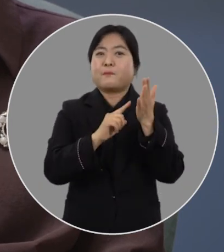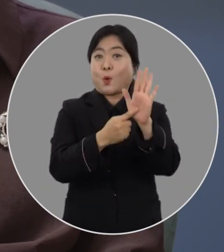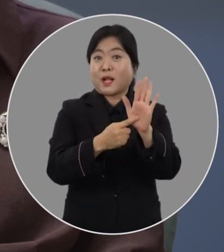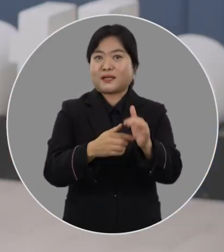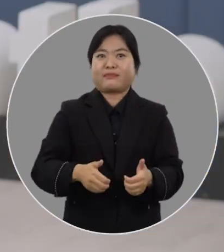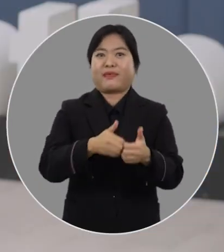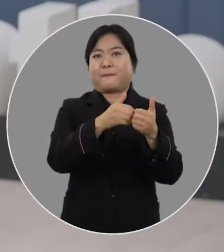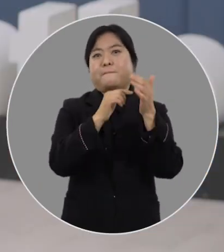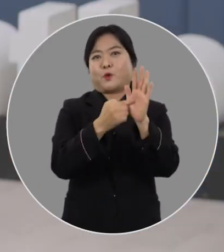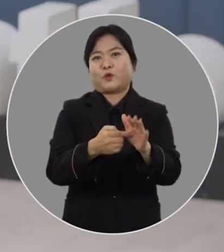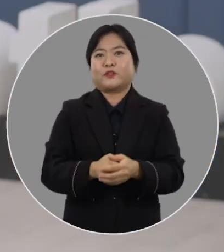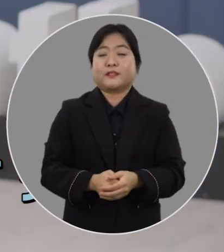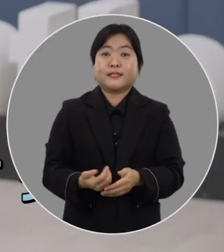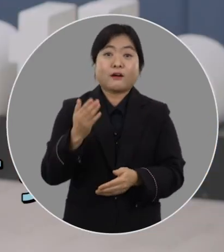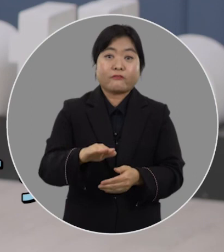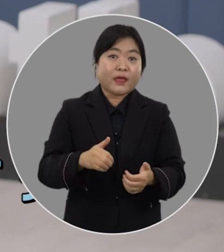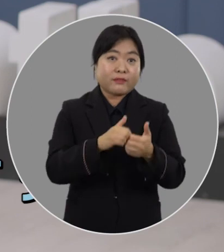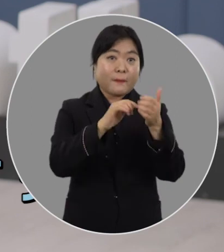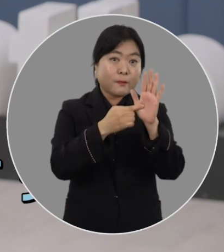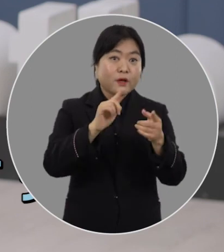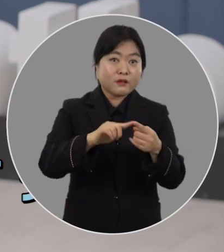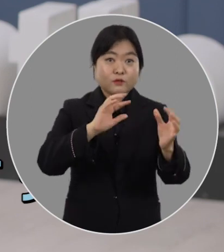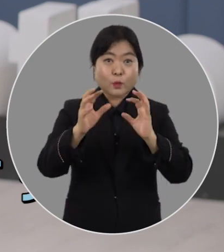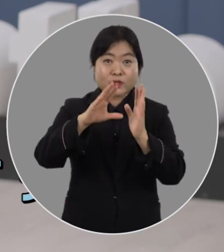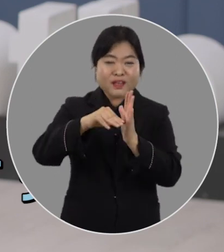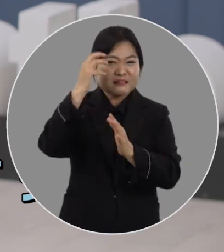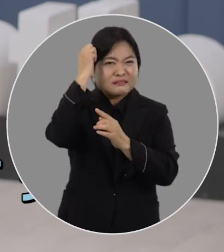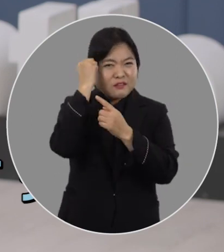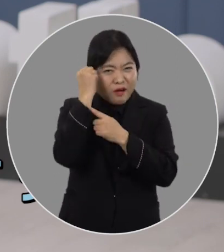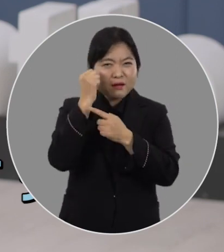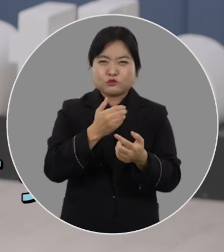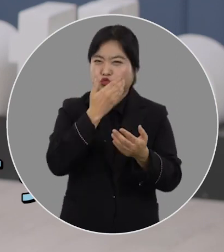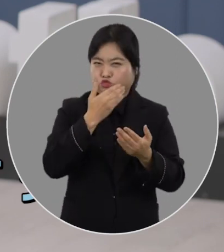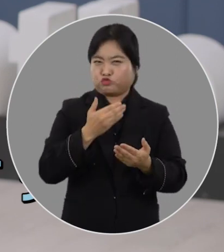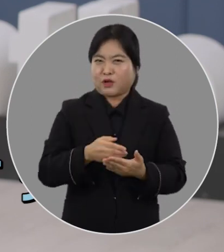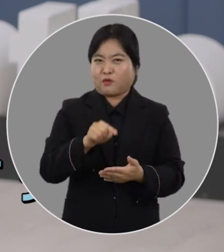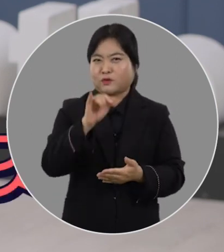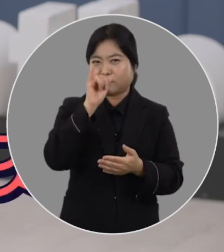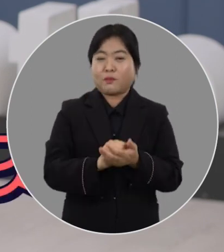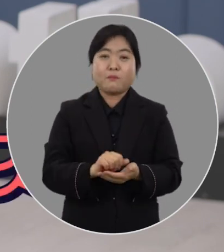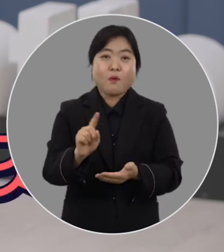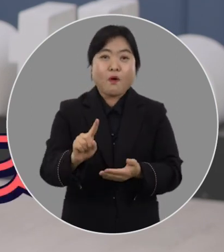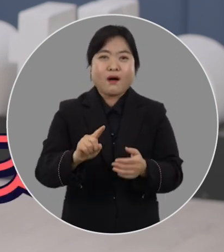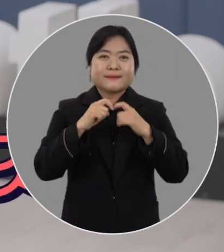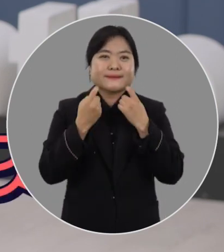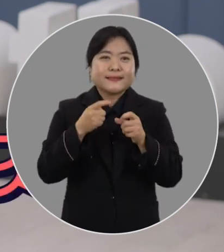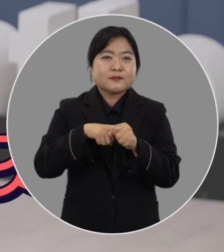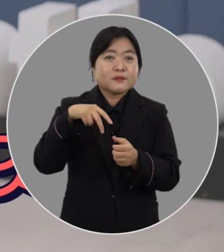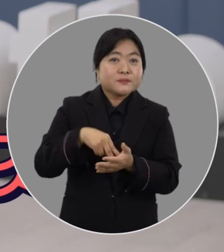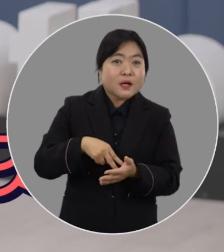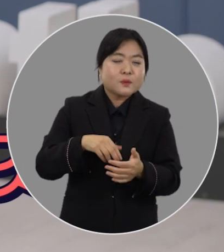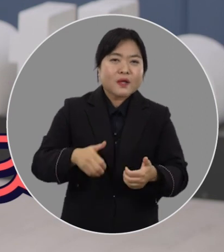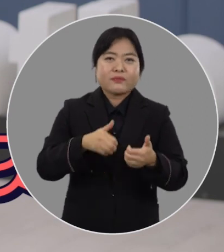거죠. 그런데 대항 표현에 대한 논의에서 기억해야 할 중요한 점 중에 하나는 개인적 차원에서의